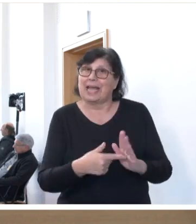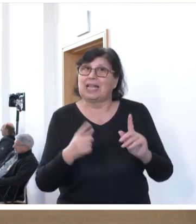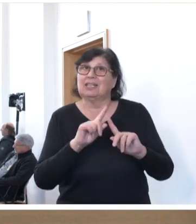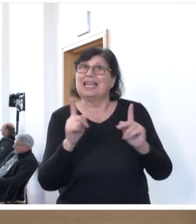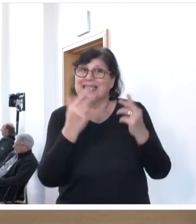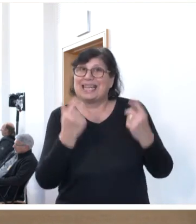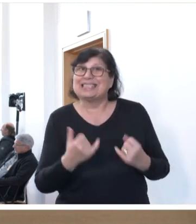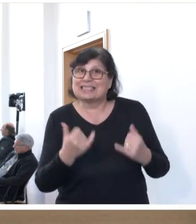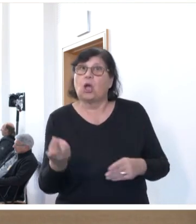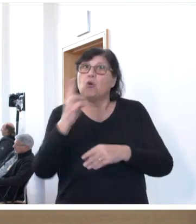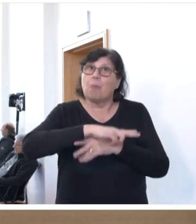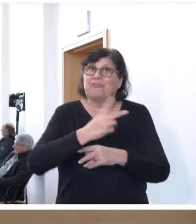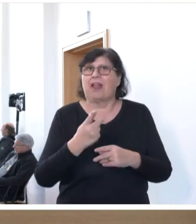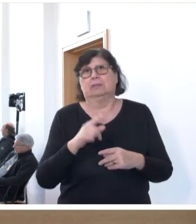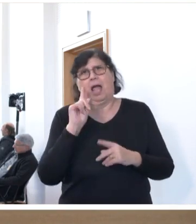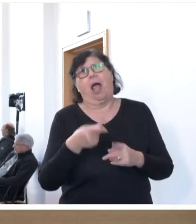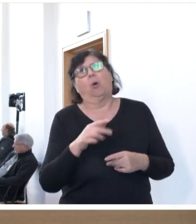bedingt glaubwürdig.